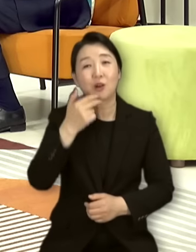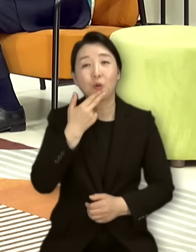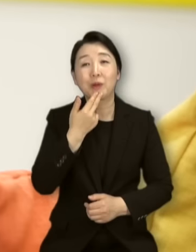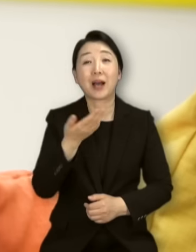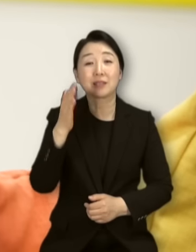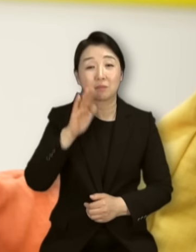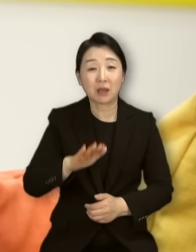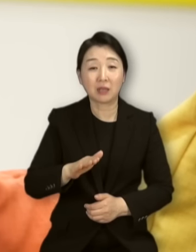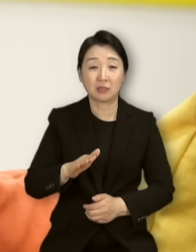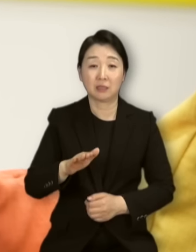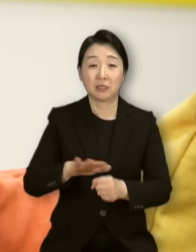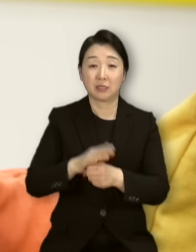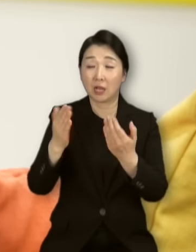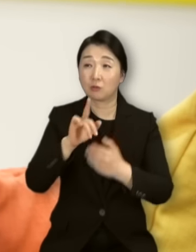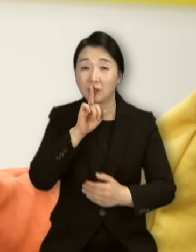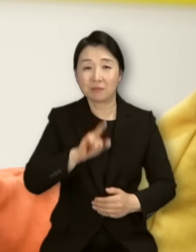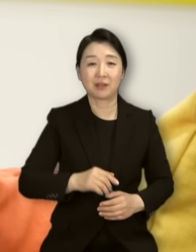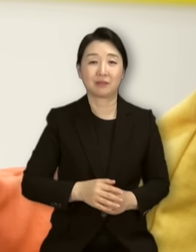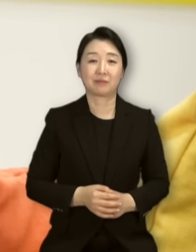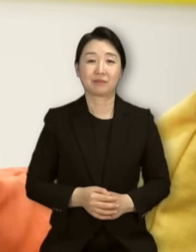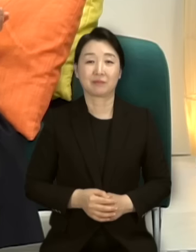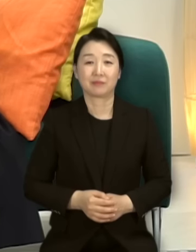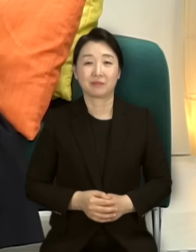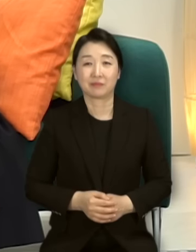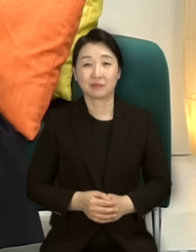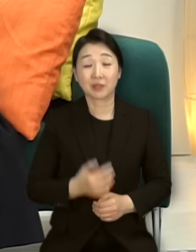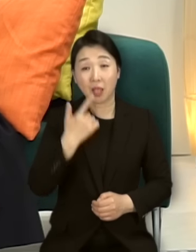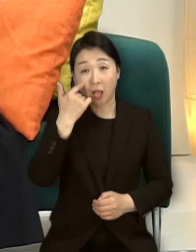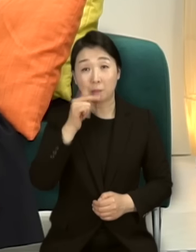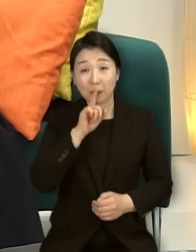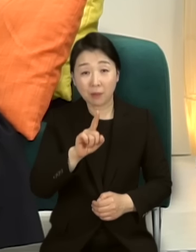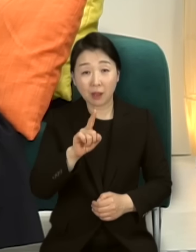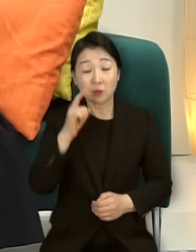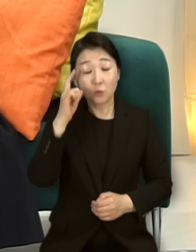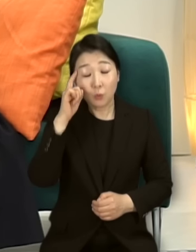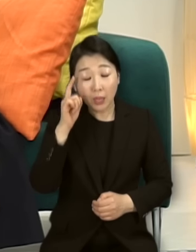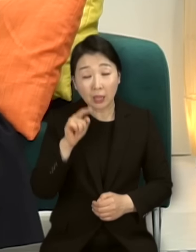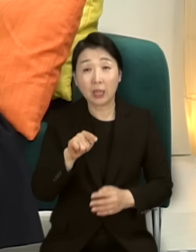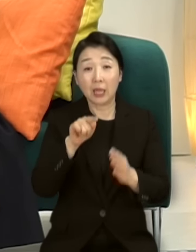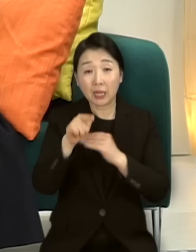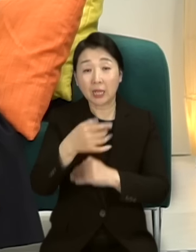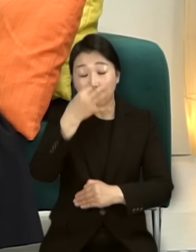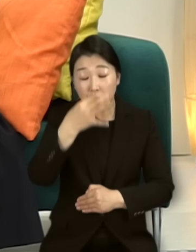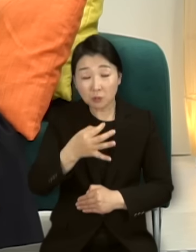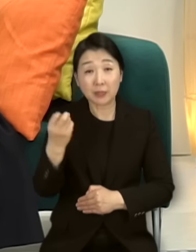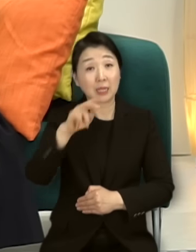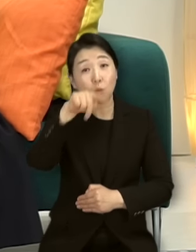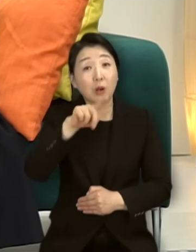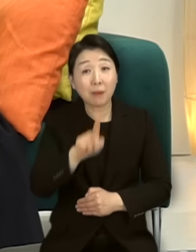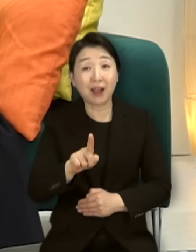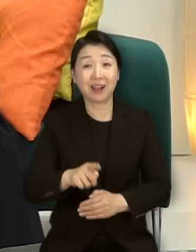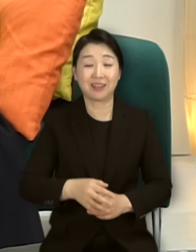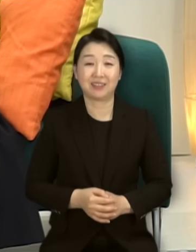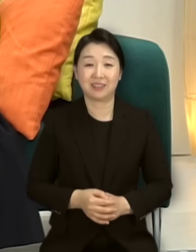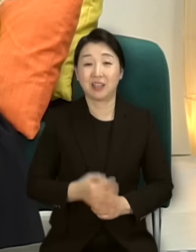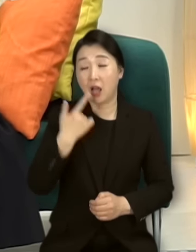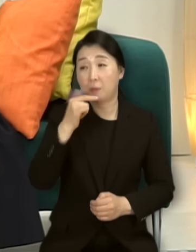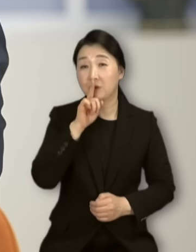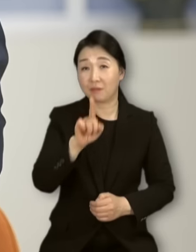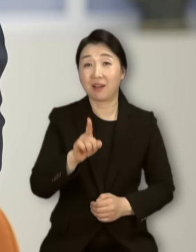안나요 근데 다들 좋다고 계시더라고요 아 진짜 아버님 그러셨잖아요 갔다가 힘들면 금방 언제든지 오라고